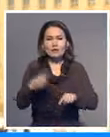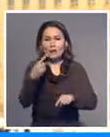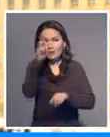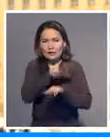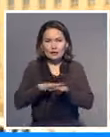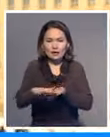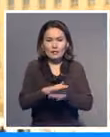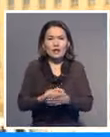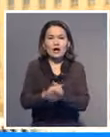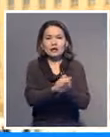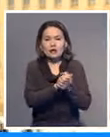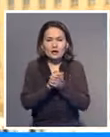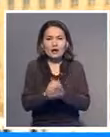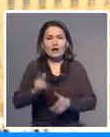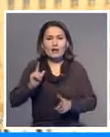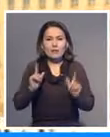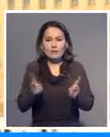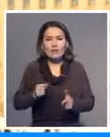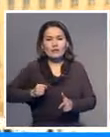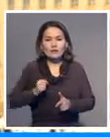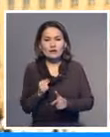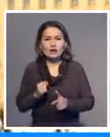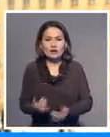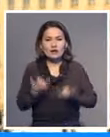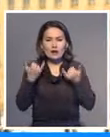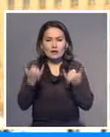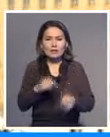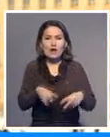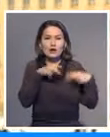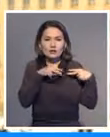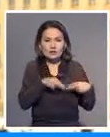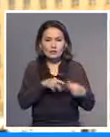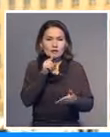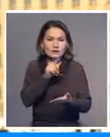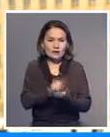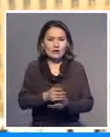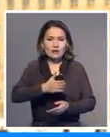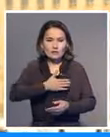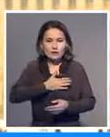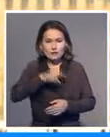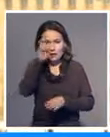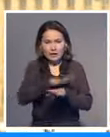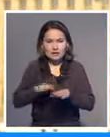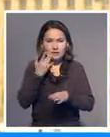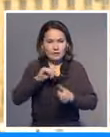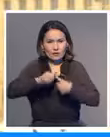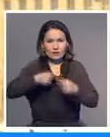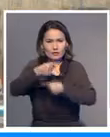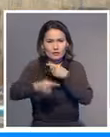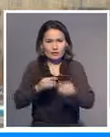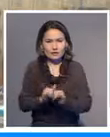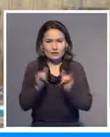отанымыздың тартулығы үшін, бірлігі үшін жұмыс жасайық. Еліміз мәңгілік болсын, бірлігіміз